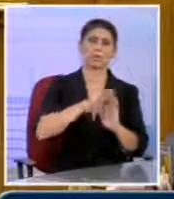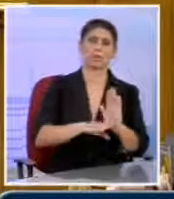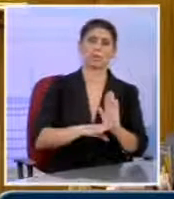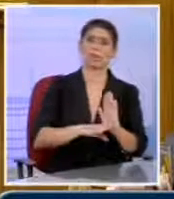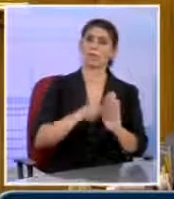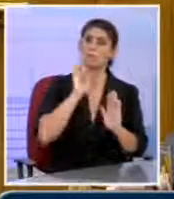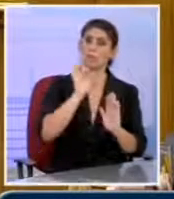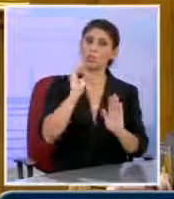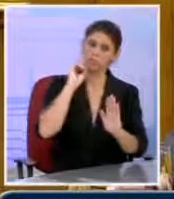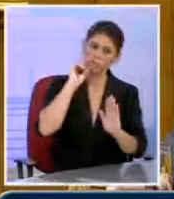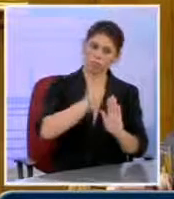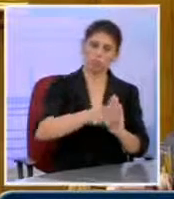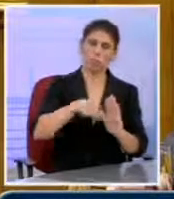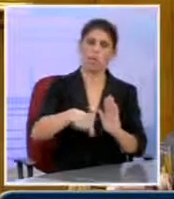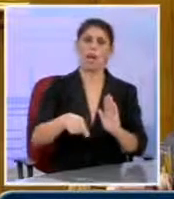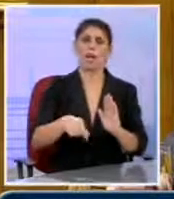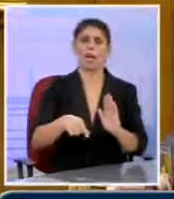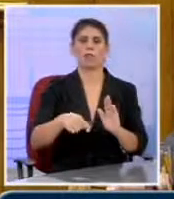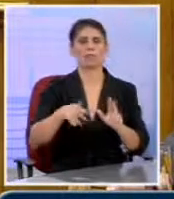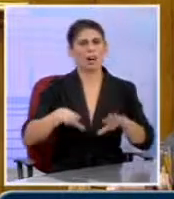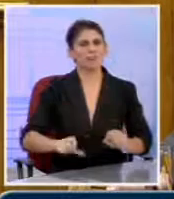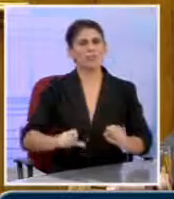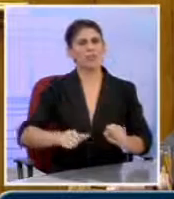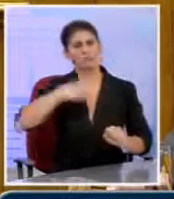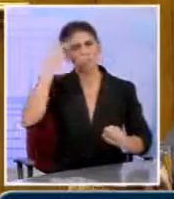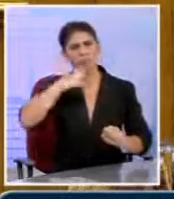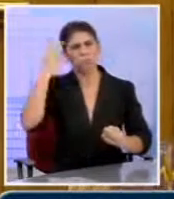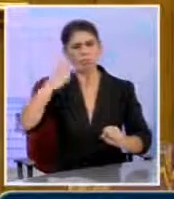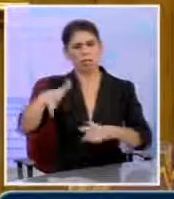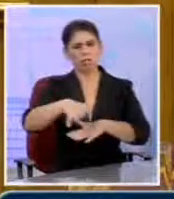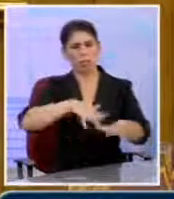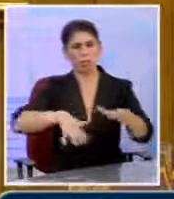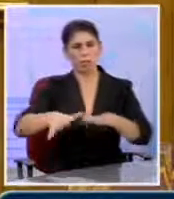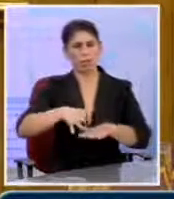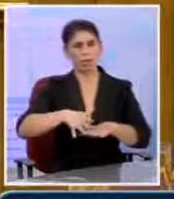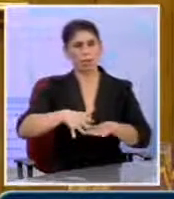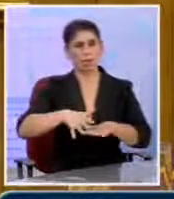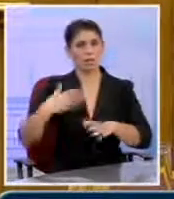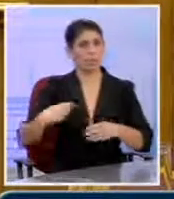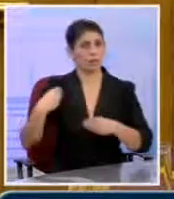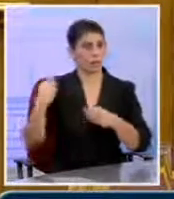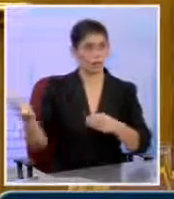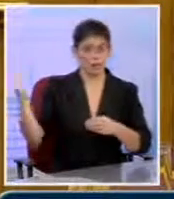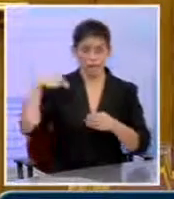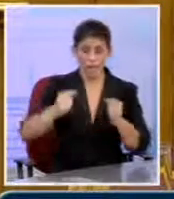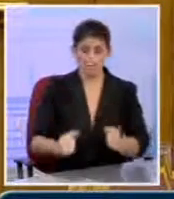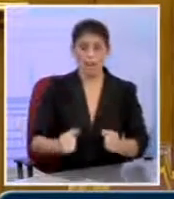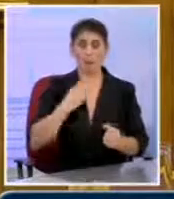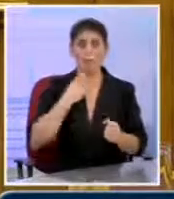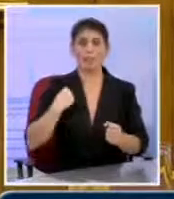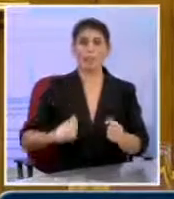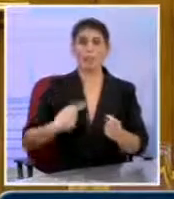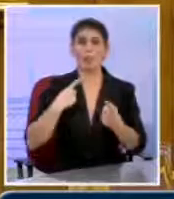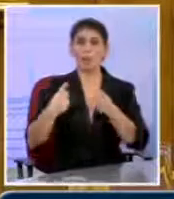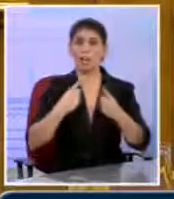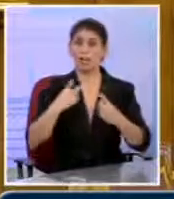προκειμένου να επιβληθεί το ισχύον καθεστώς ασυδοσίας και διαφθοράς και να επαναφέρουμε το δημόσιο διάλογο στη σωστή του βάση, περιγράφοντας